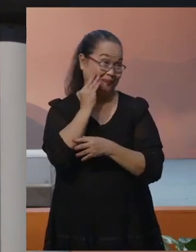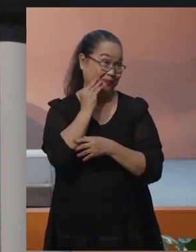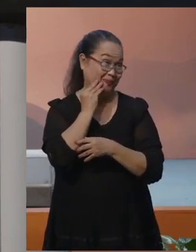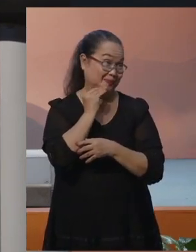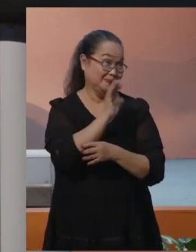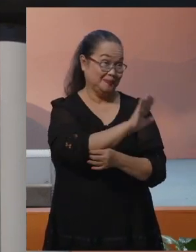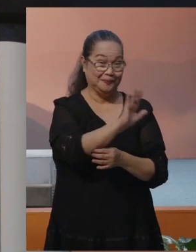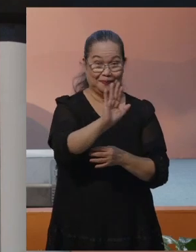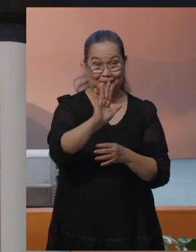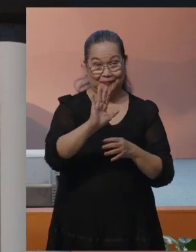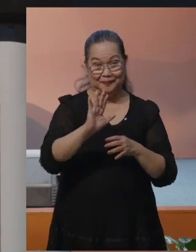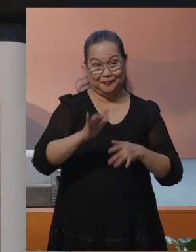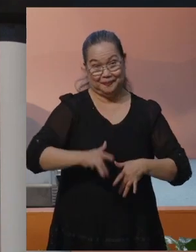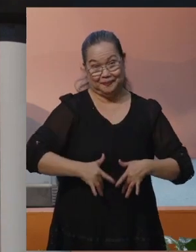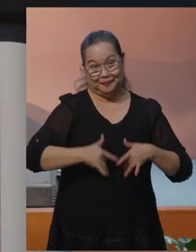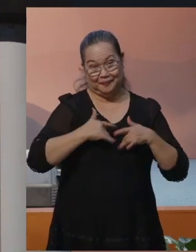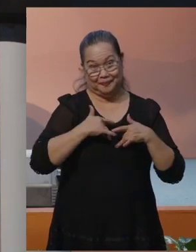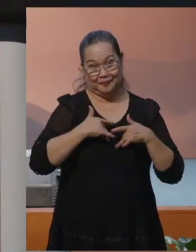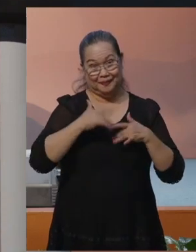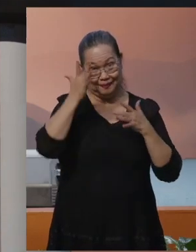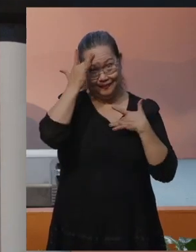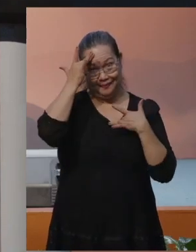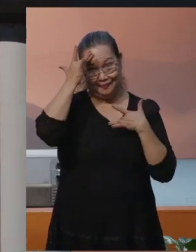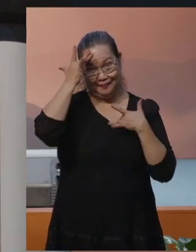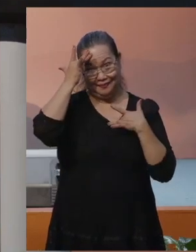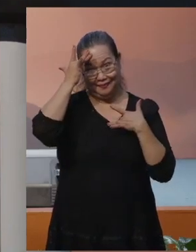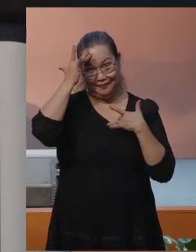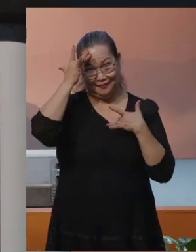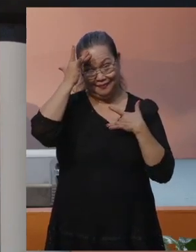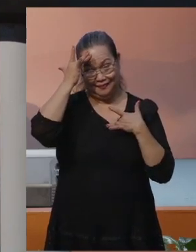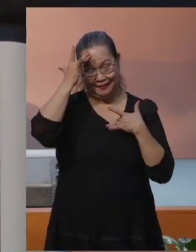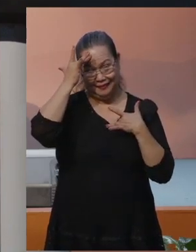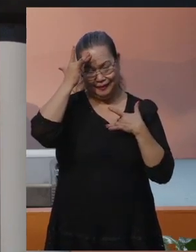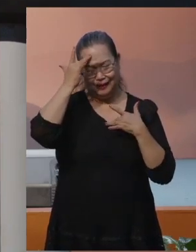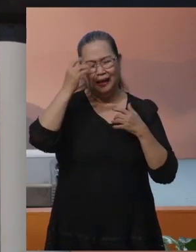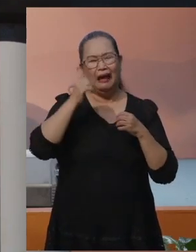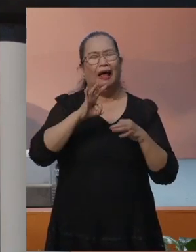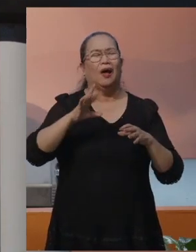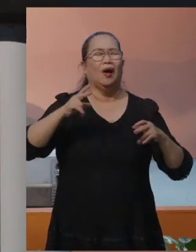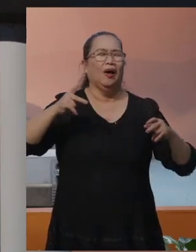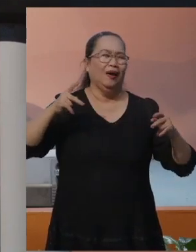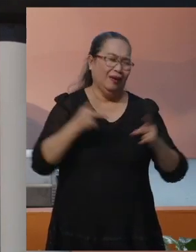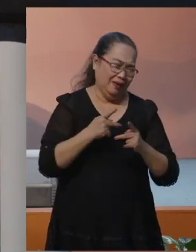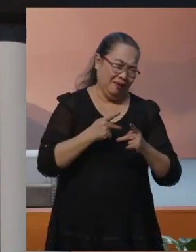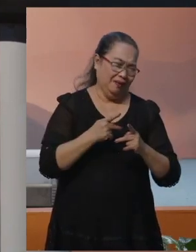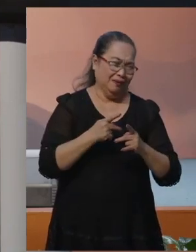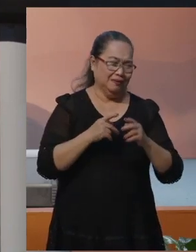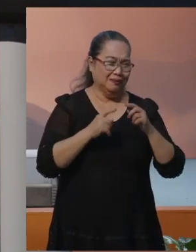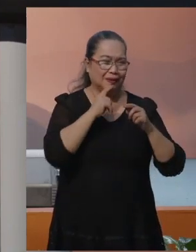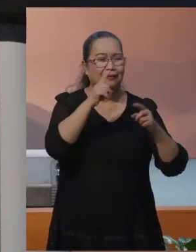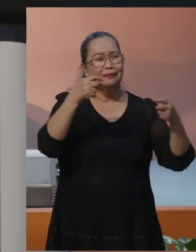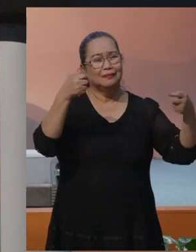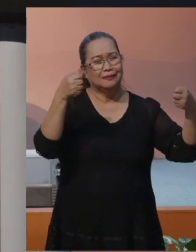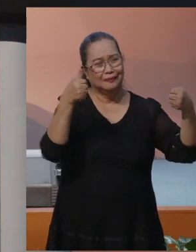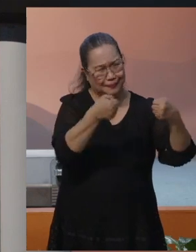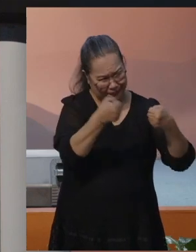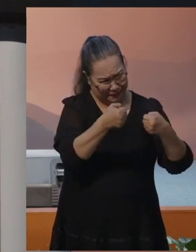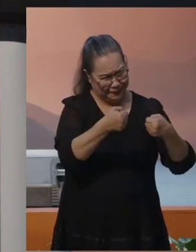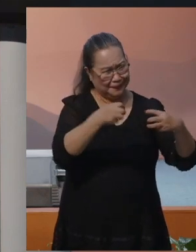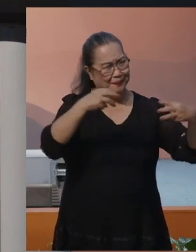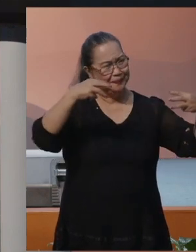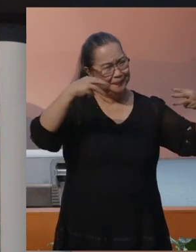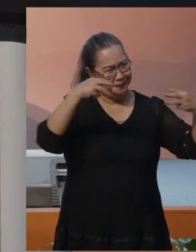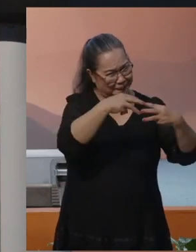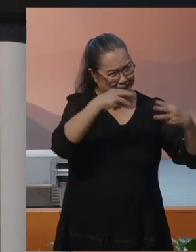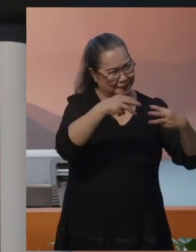inyong mga buhay. Mga sakit, mga sakit, mga away,